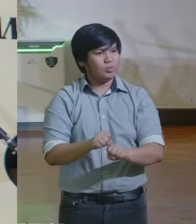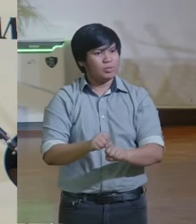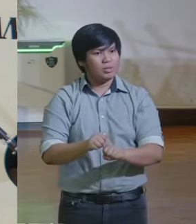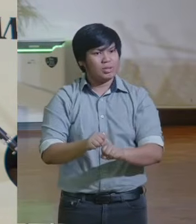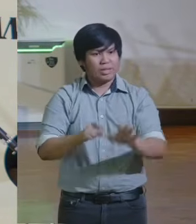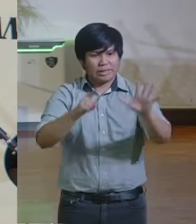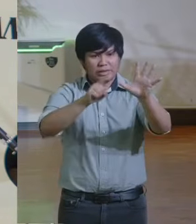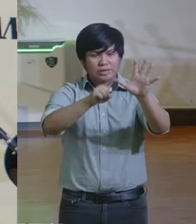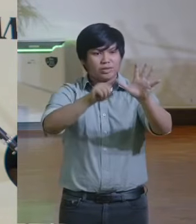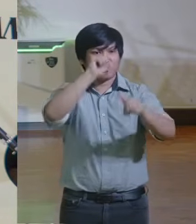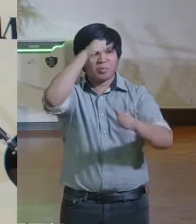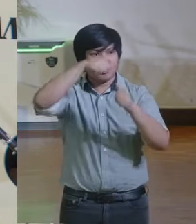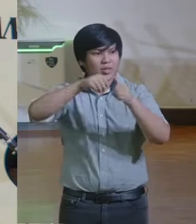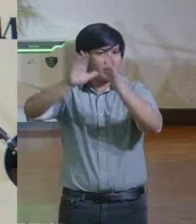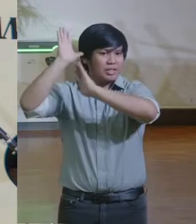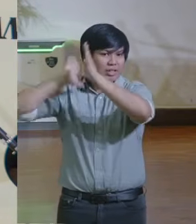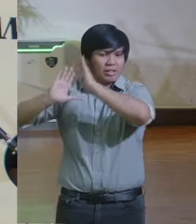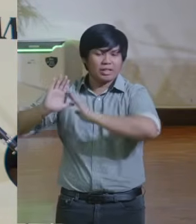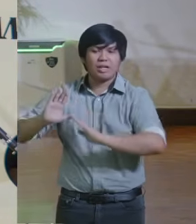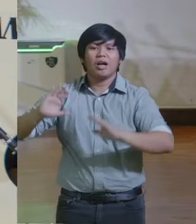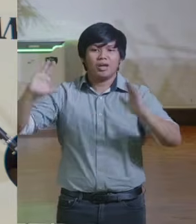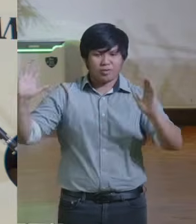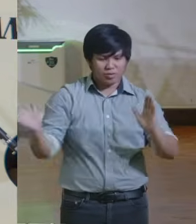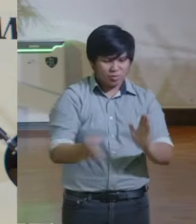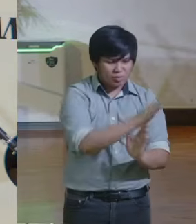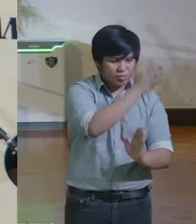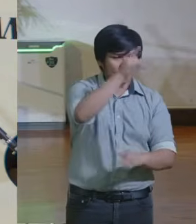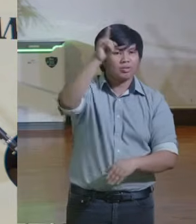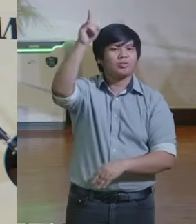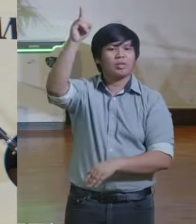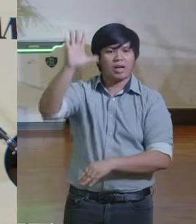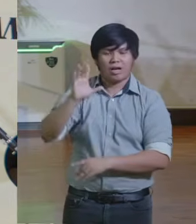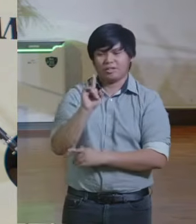Soli Deo Gloria.